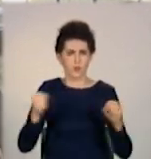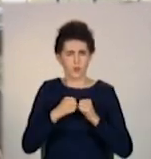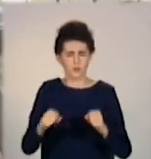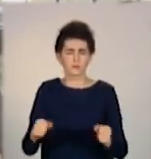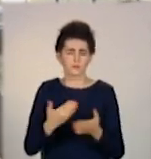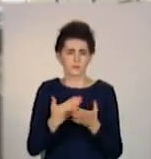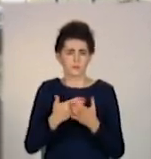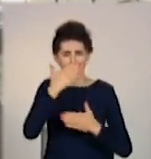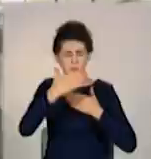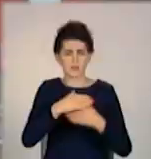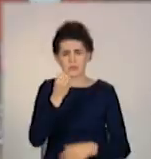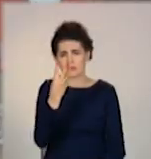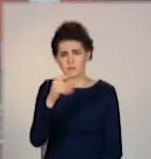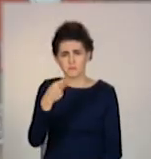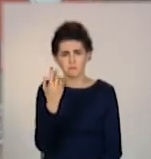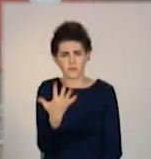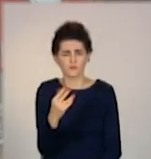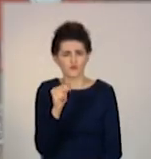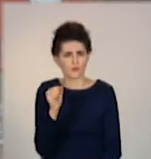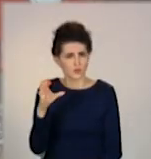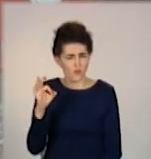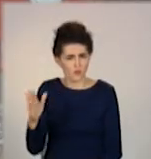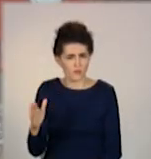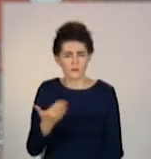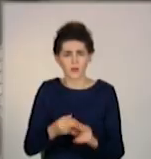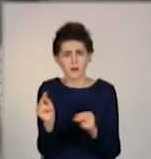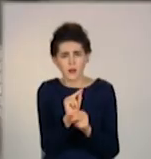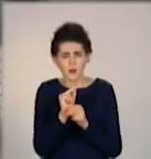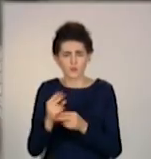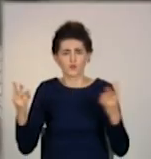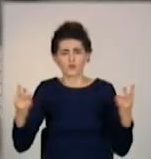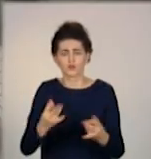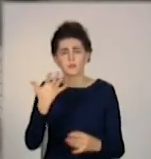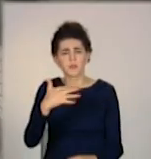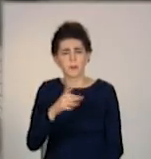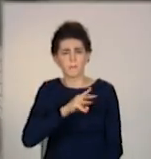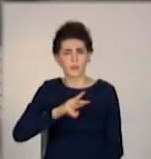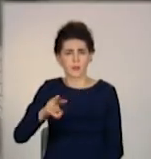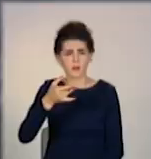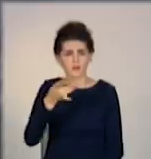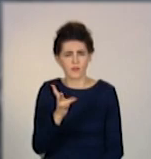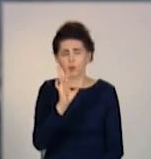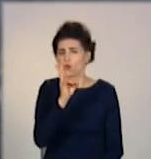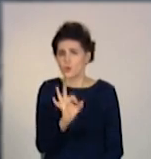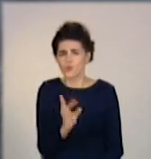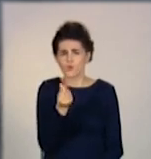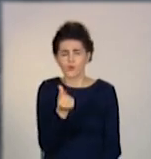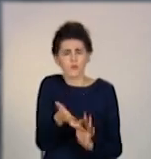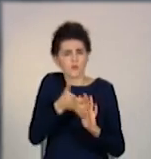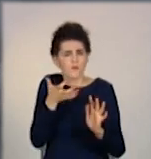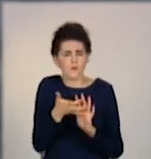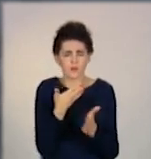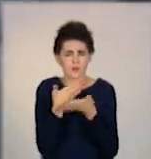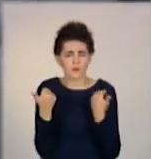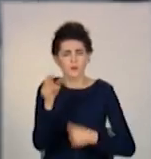там, по-моему, 13,5 часов. На ремонт водосховища потрібно майже 50 мільйонів гривень, та грошей немає. Шукатимуть кошти відразу